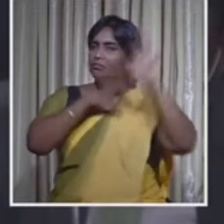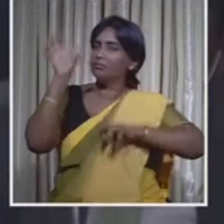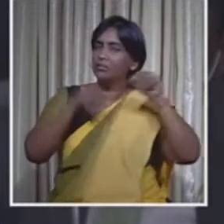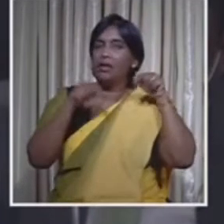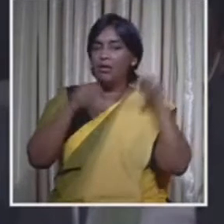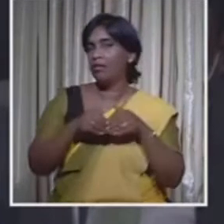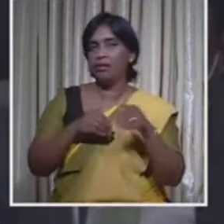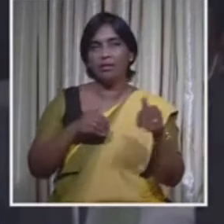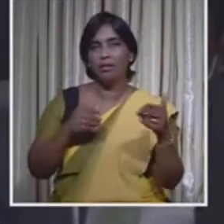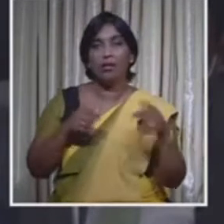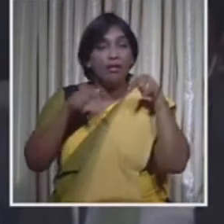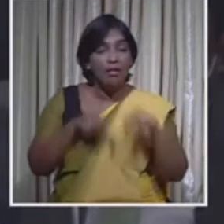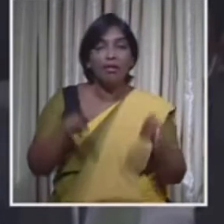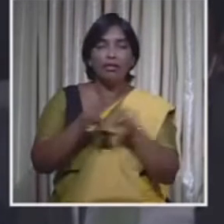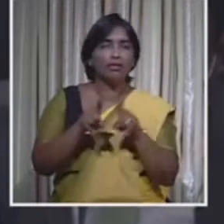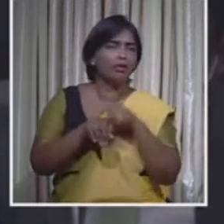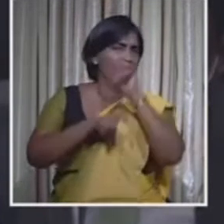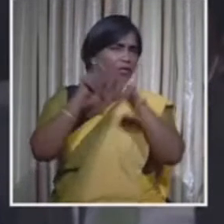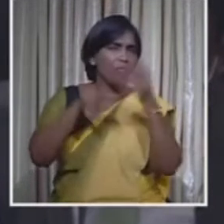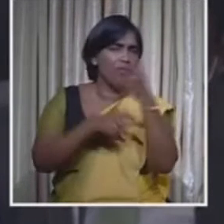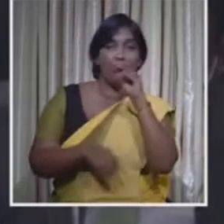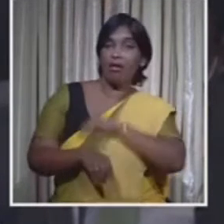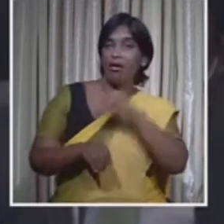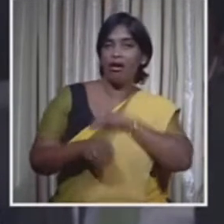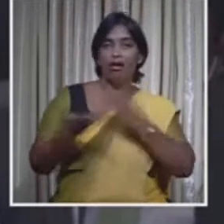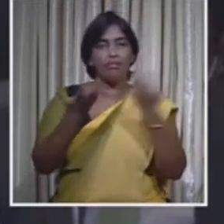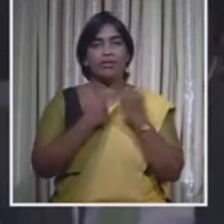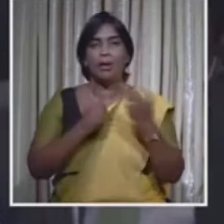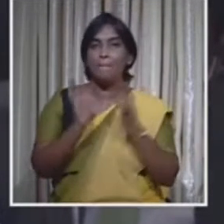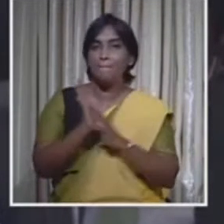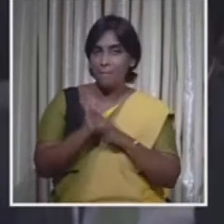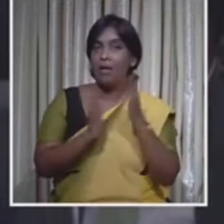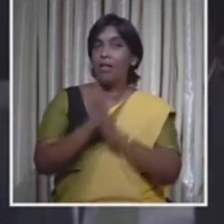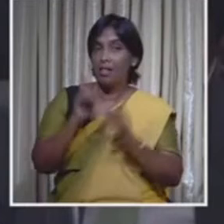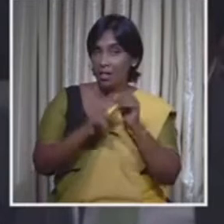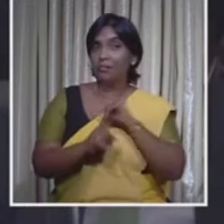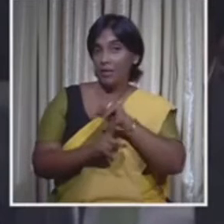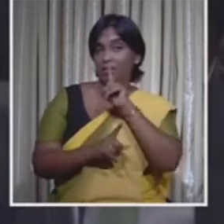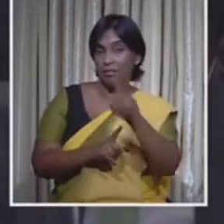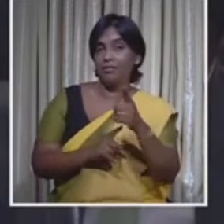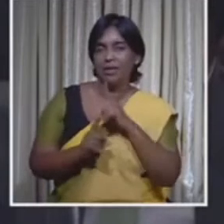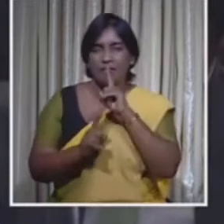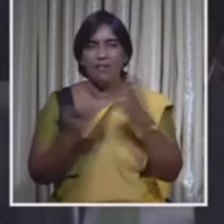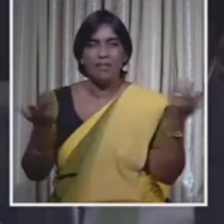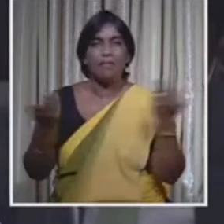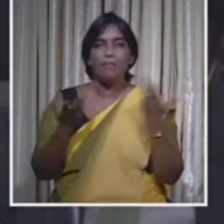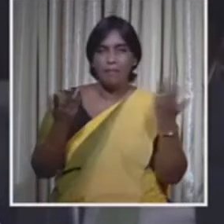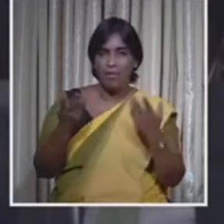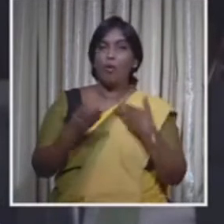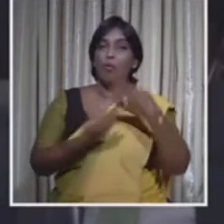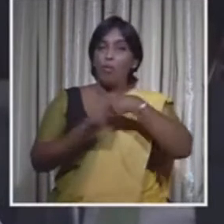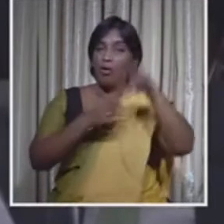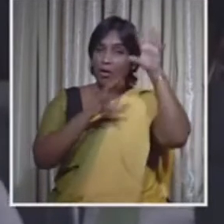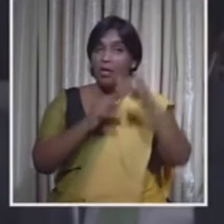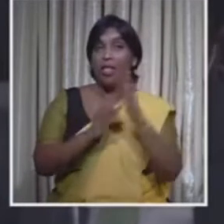අද වෙනකොට මේ වලින් කවුරු කවුරු තම්බු කරගන්නවා. මහින්දානන්ද ඇමතුමාට කියන්න කෙලින් කියාගන්න බැරි වුණාට පොර